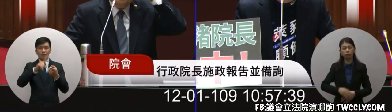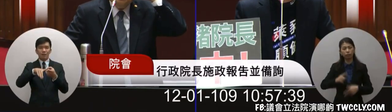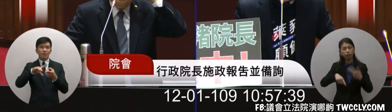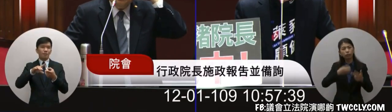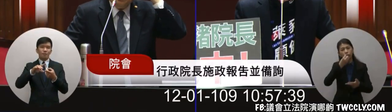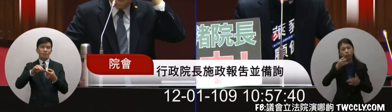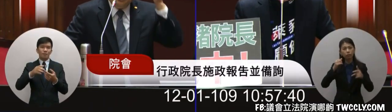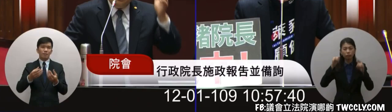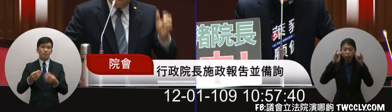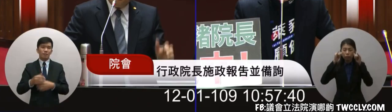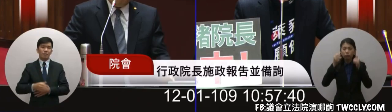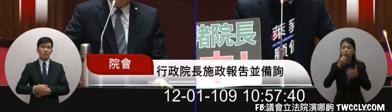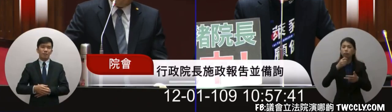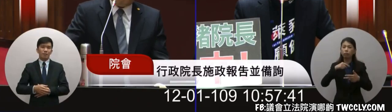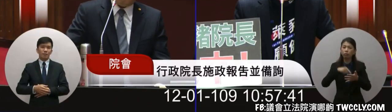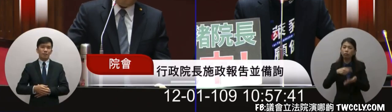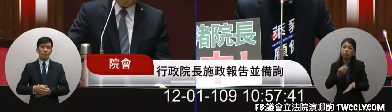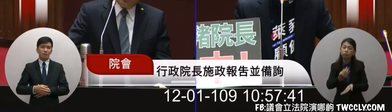次有吧？